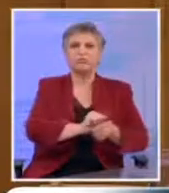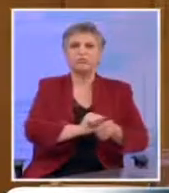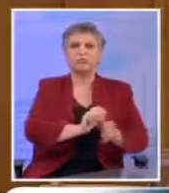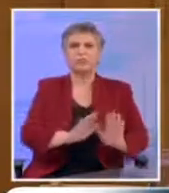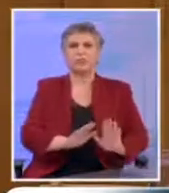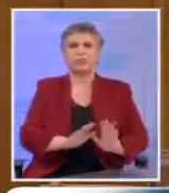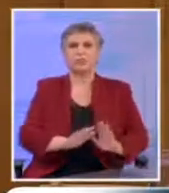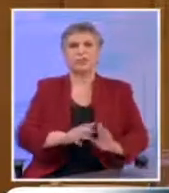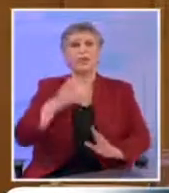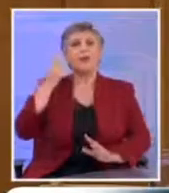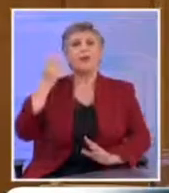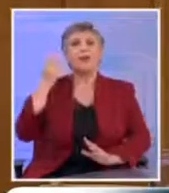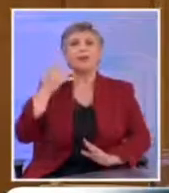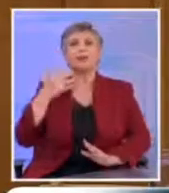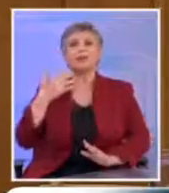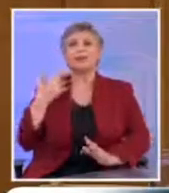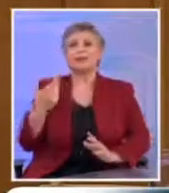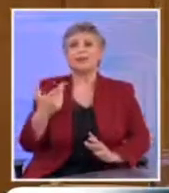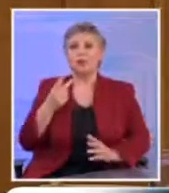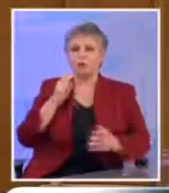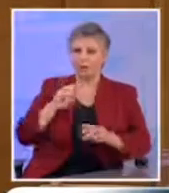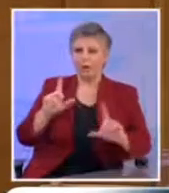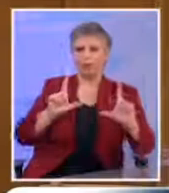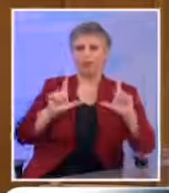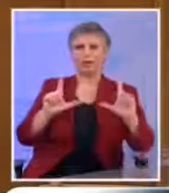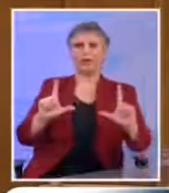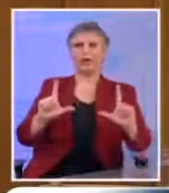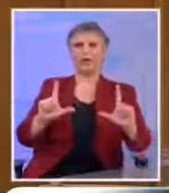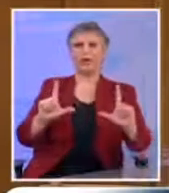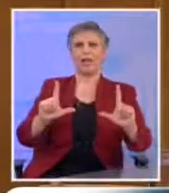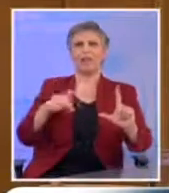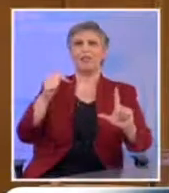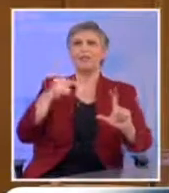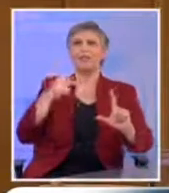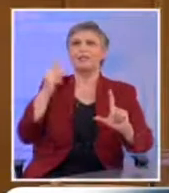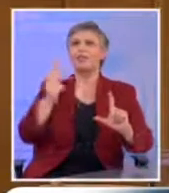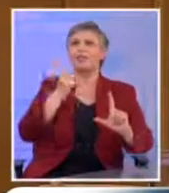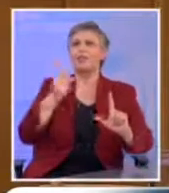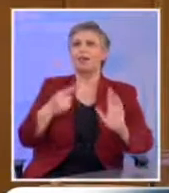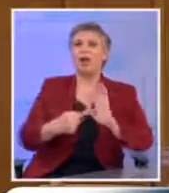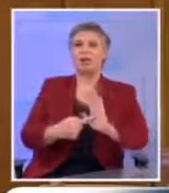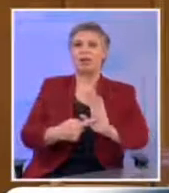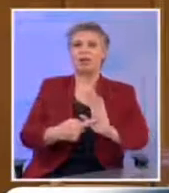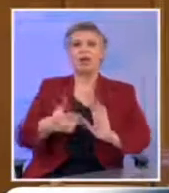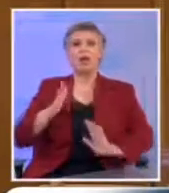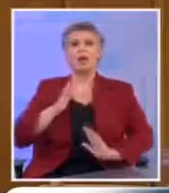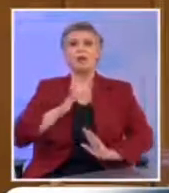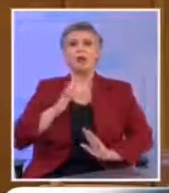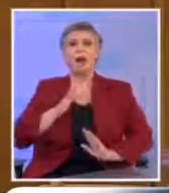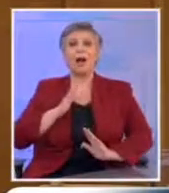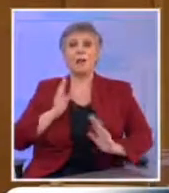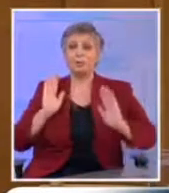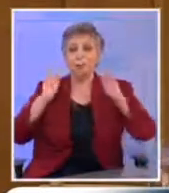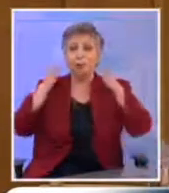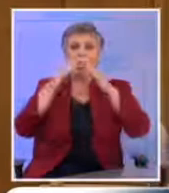τι μήνυμα δίνει και τι προοπτική δίνει για μια κοινωνία. Μια προοπτική ανθρωπιάς και συγχώρεσης.